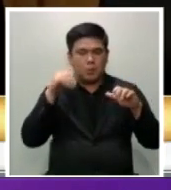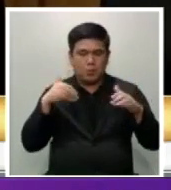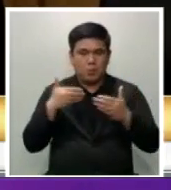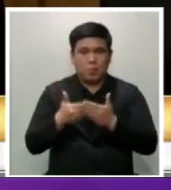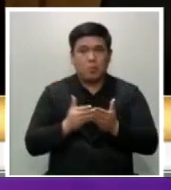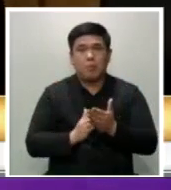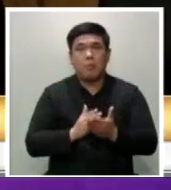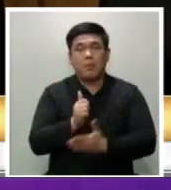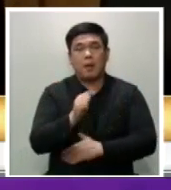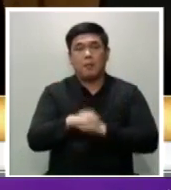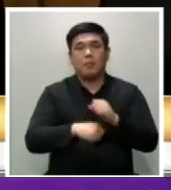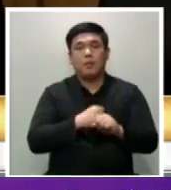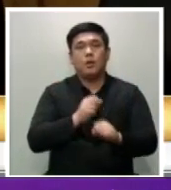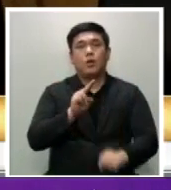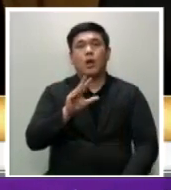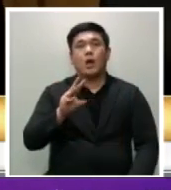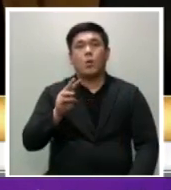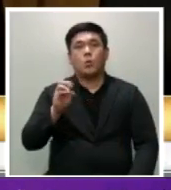ในปี2560